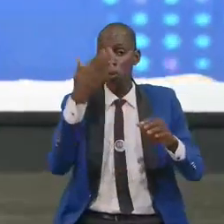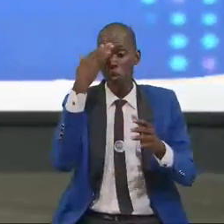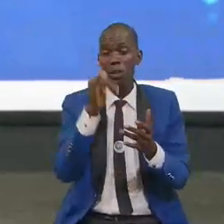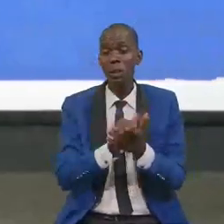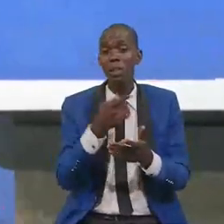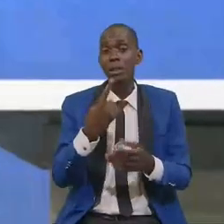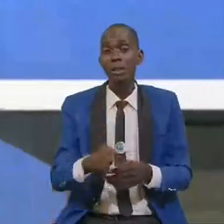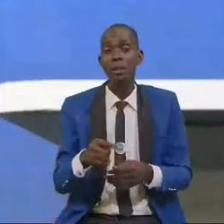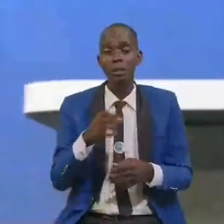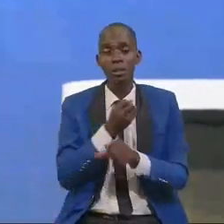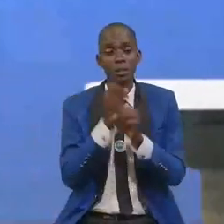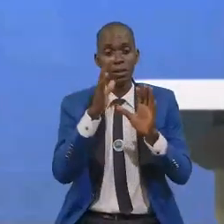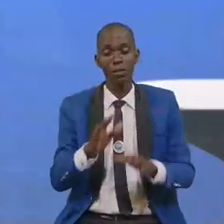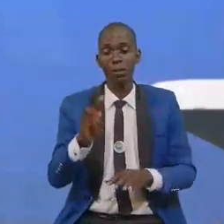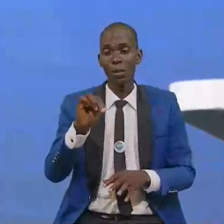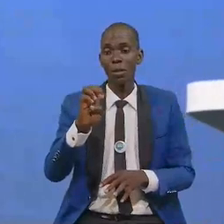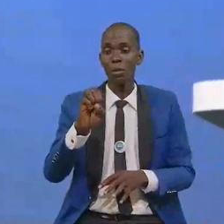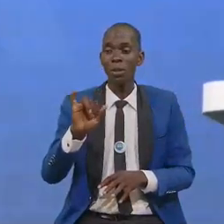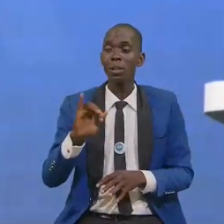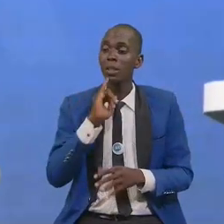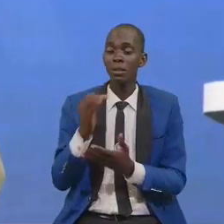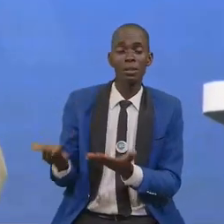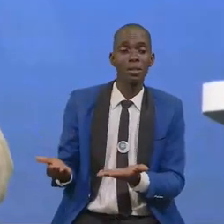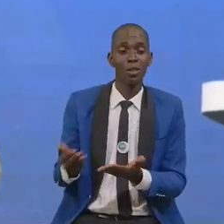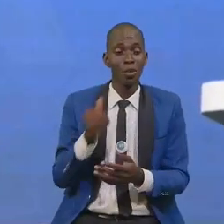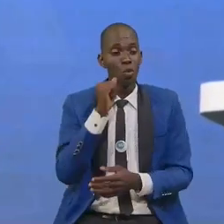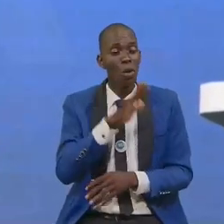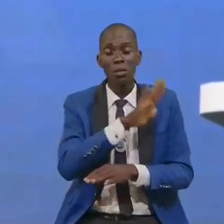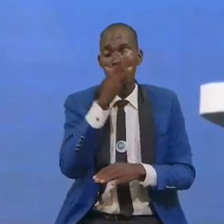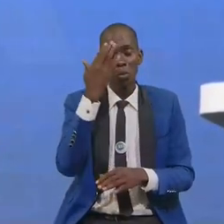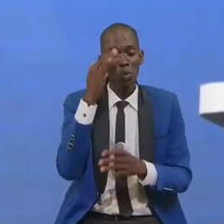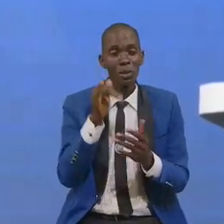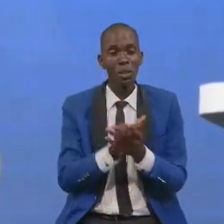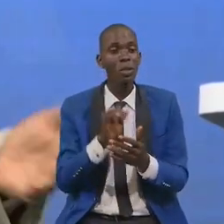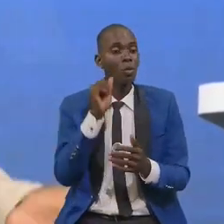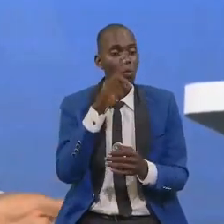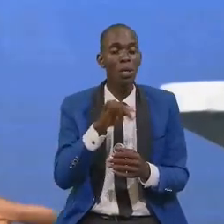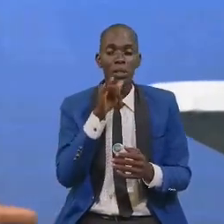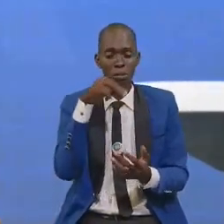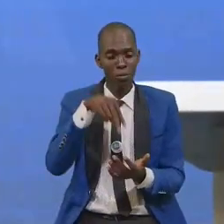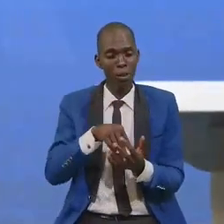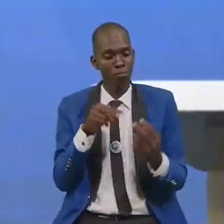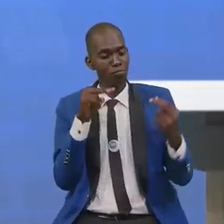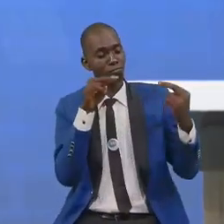venu elle ne savait pas qu'elle était face à face avec le Messie et